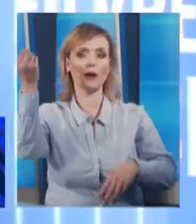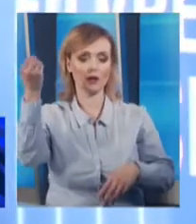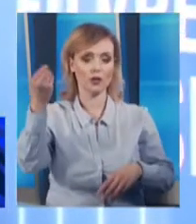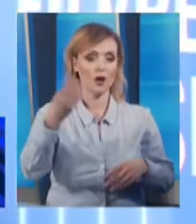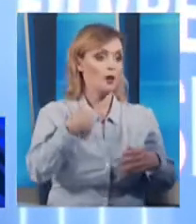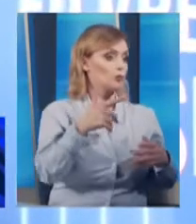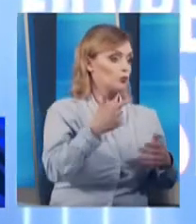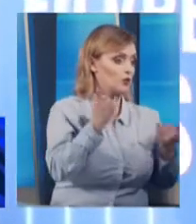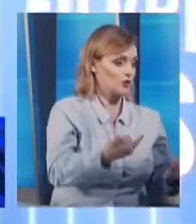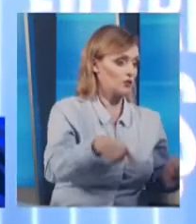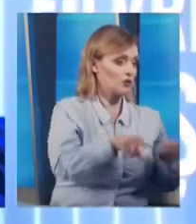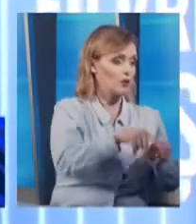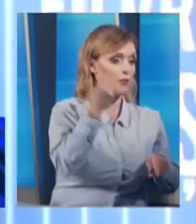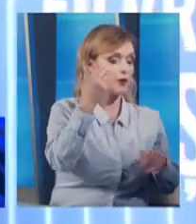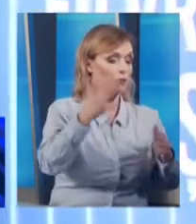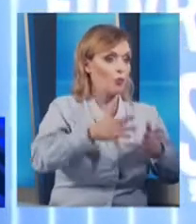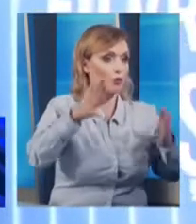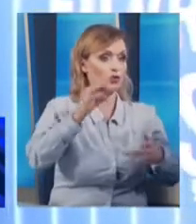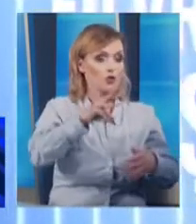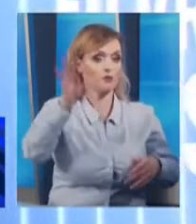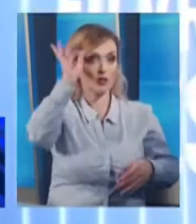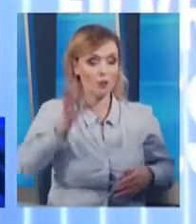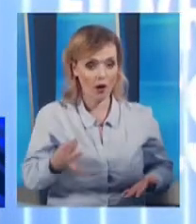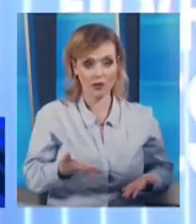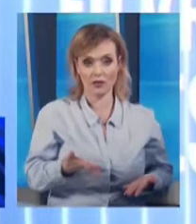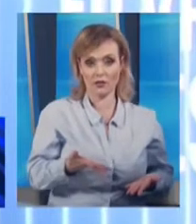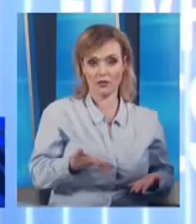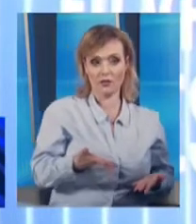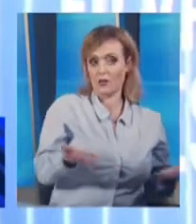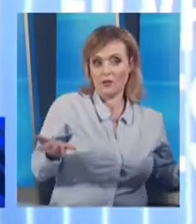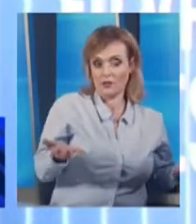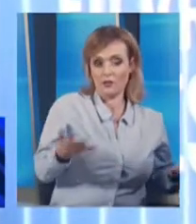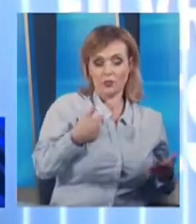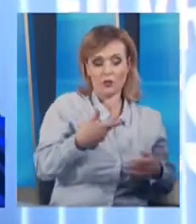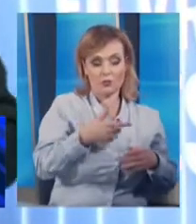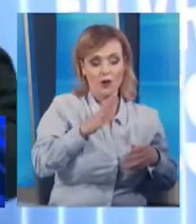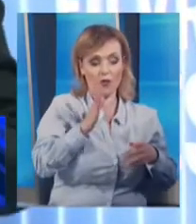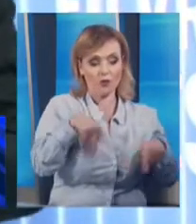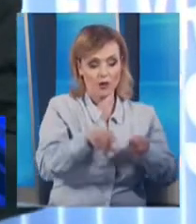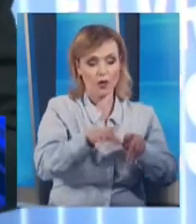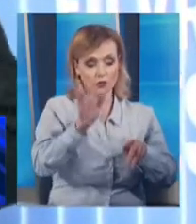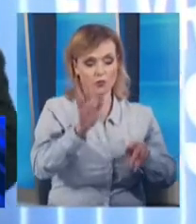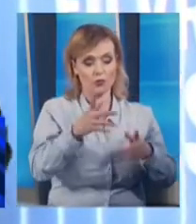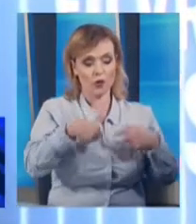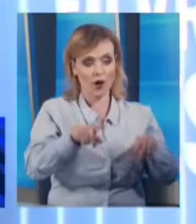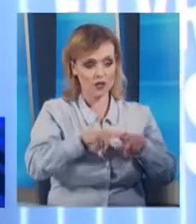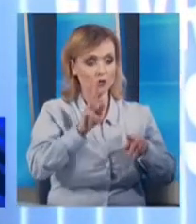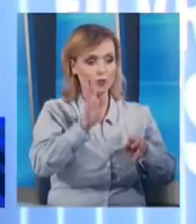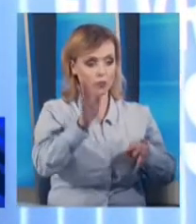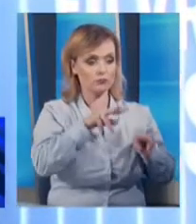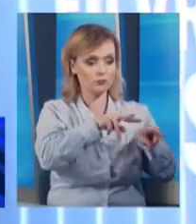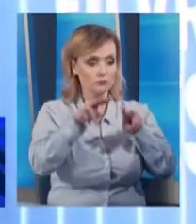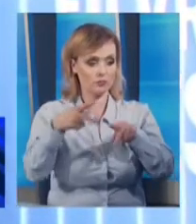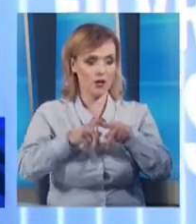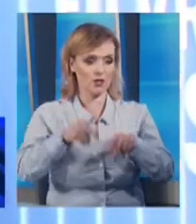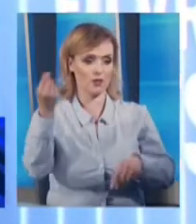mari decât în Germania, mai ales a prețurilor din coșul minim de consum. Acum, legat de problema transnistreană, am spus-o